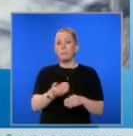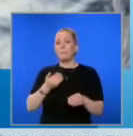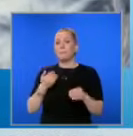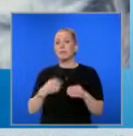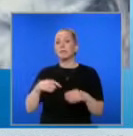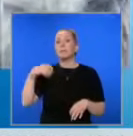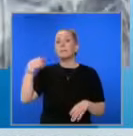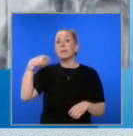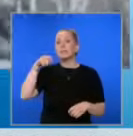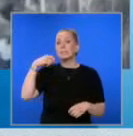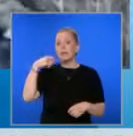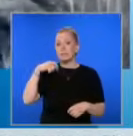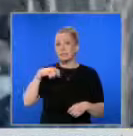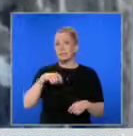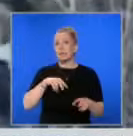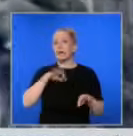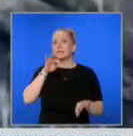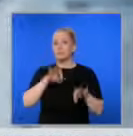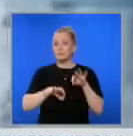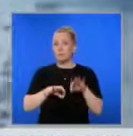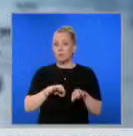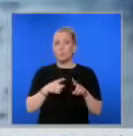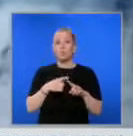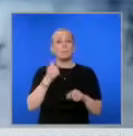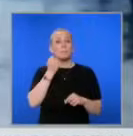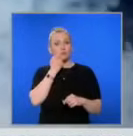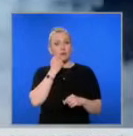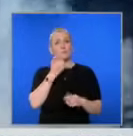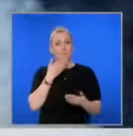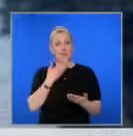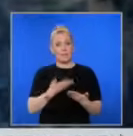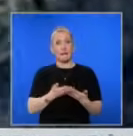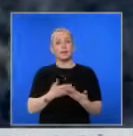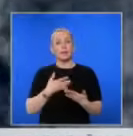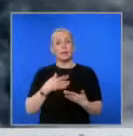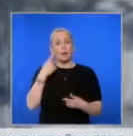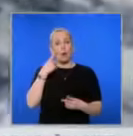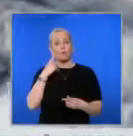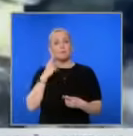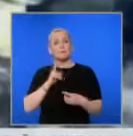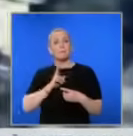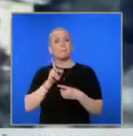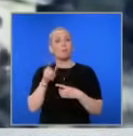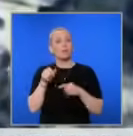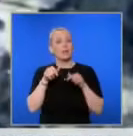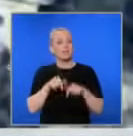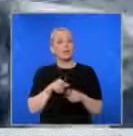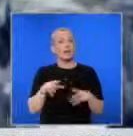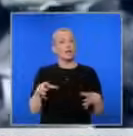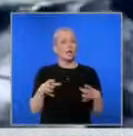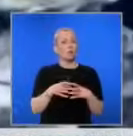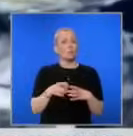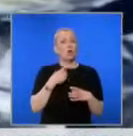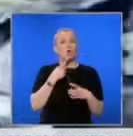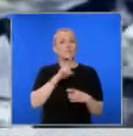петък и трябва да приключат в неделя. От Москва признаха, че има опит за проникване на диверсионни групи от Запад, но твърдят,